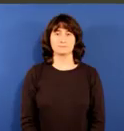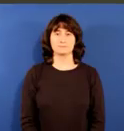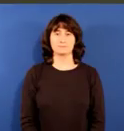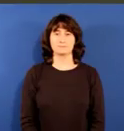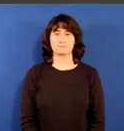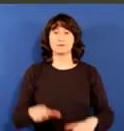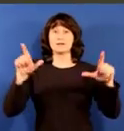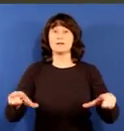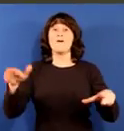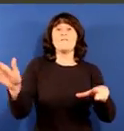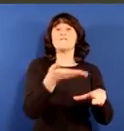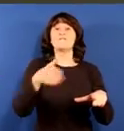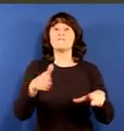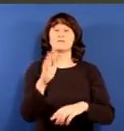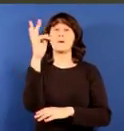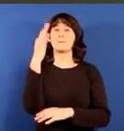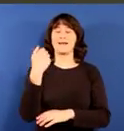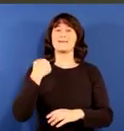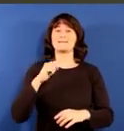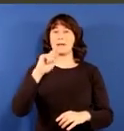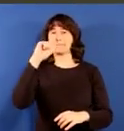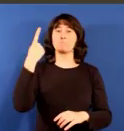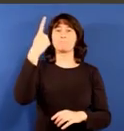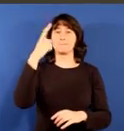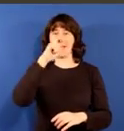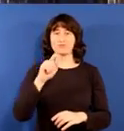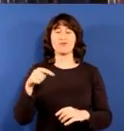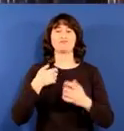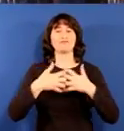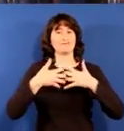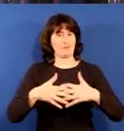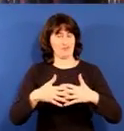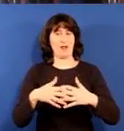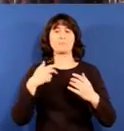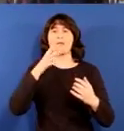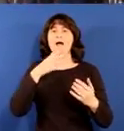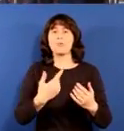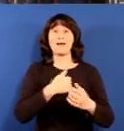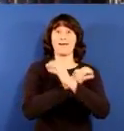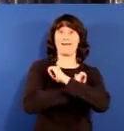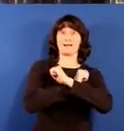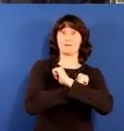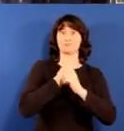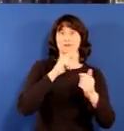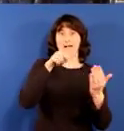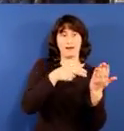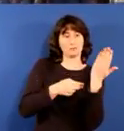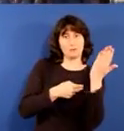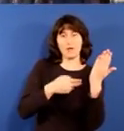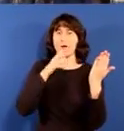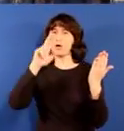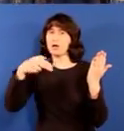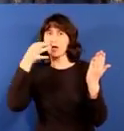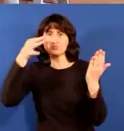Bizkaia frontoiak lehenengo urtebetea osatu du eta tarte honetan emaitza bikainak lortu ditu. 2011ko martxoaren 5ean